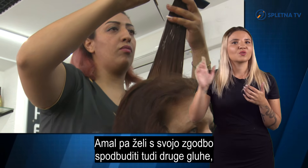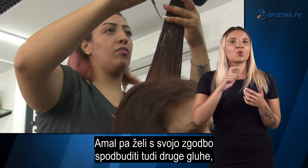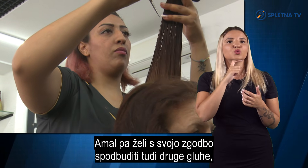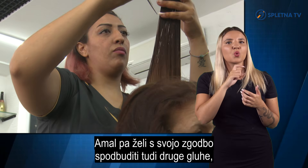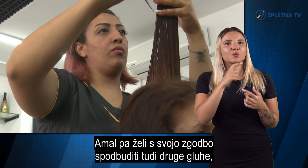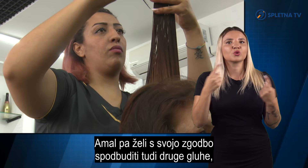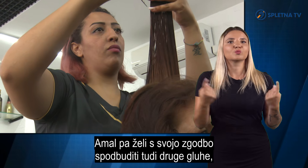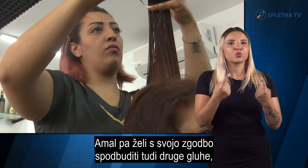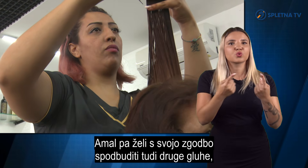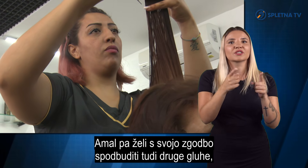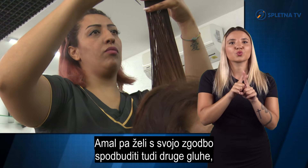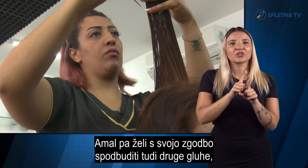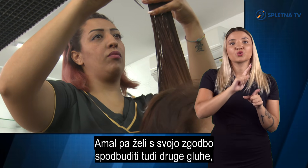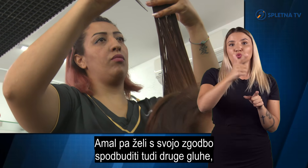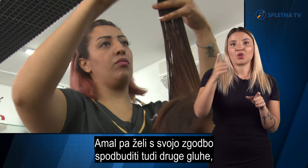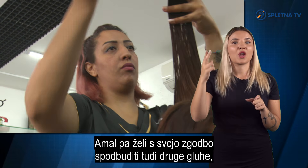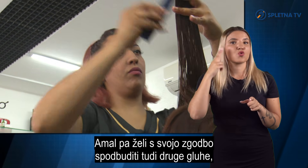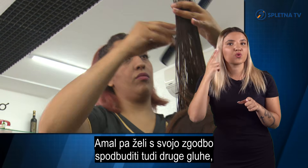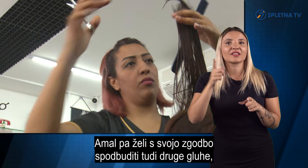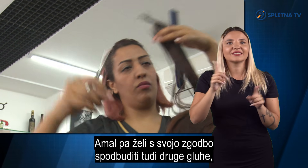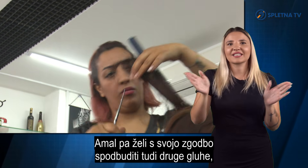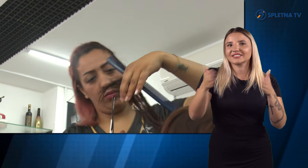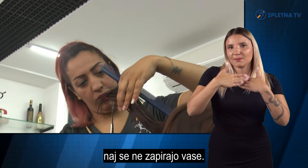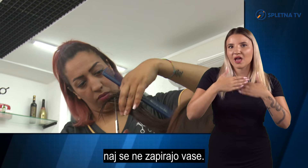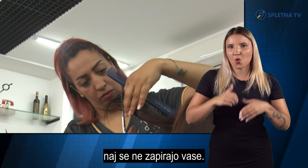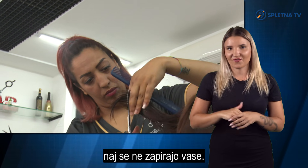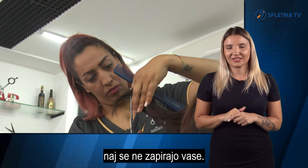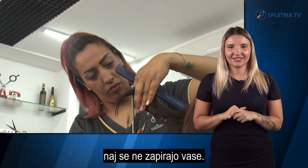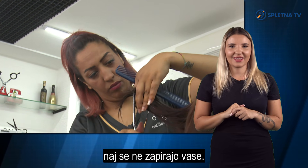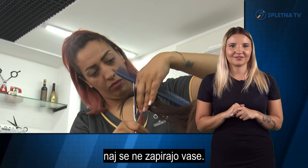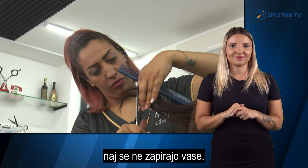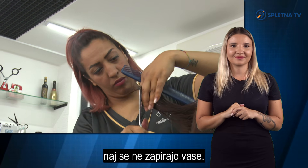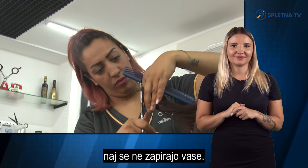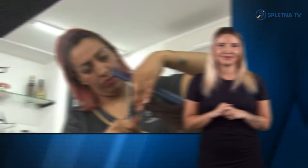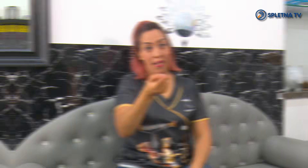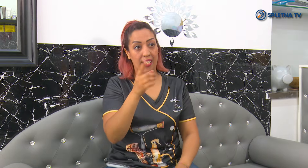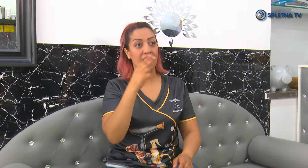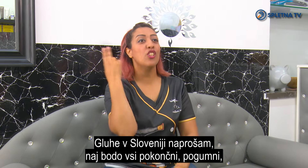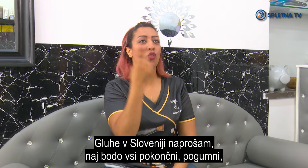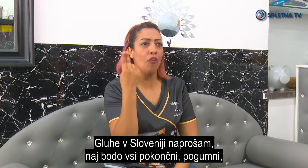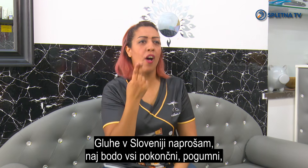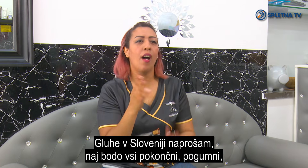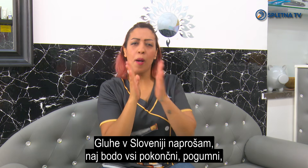Amal pa želi svojo zgodbo spodbuditi tudi druge gluhe, naj se ne zapirajo vase.